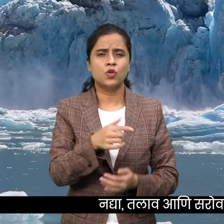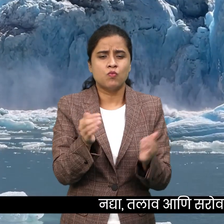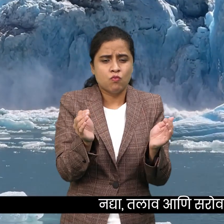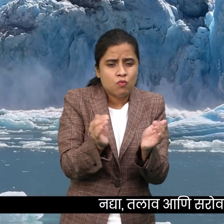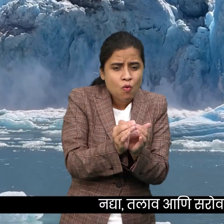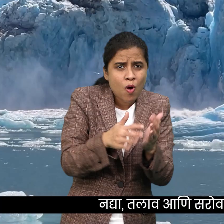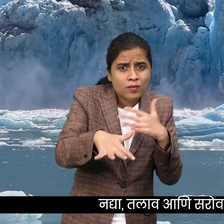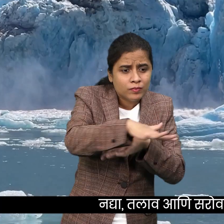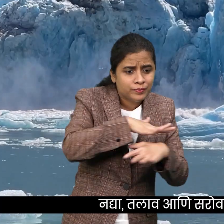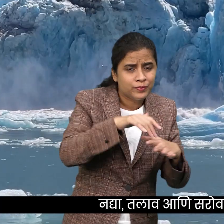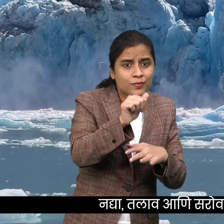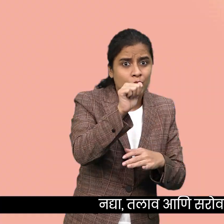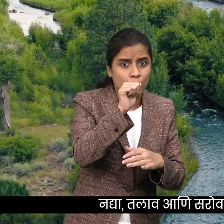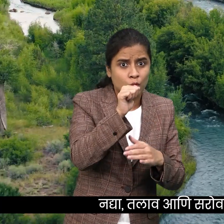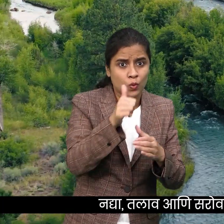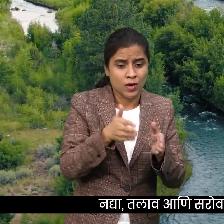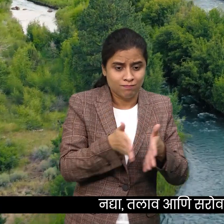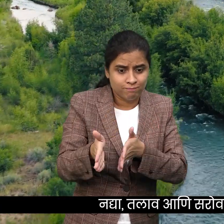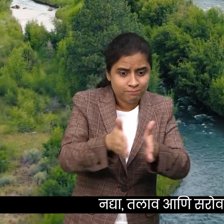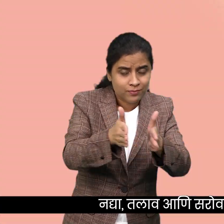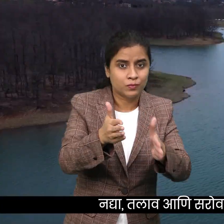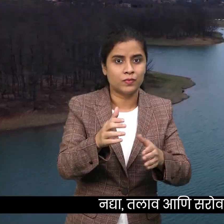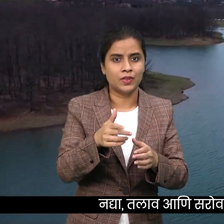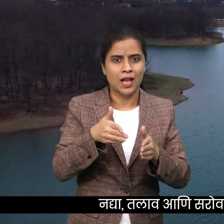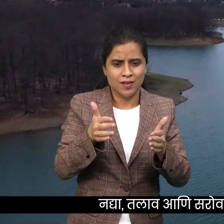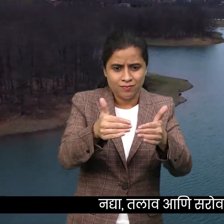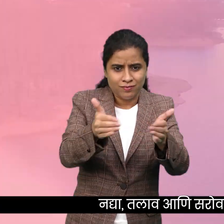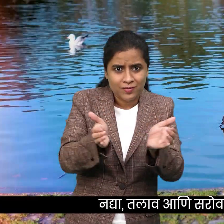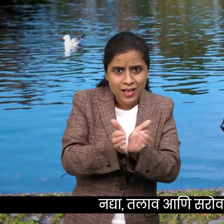नद्या, तलाव आणि सरोवरांमधील पाण्याचा अगदी कमी भाग